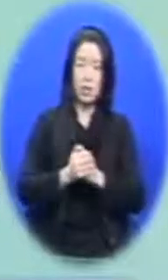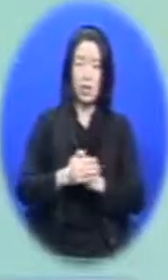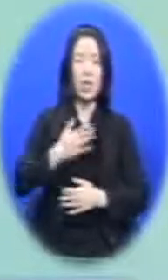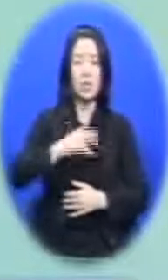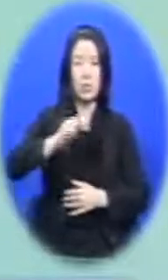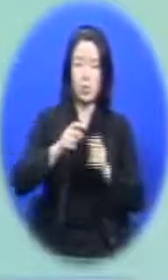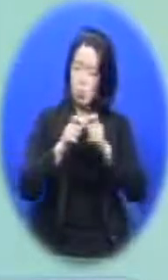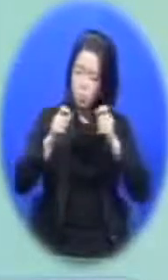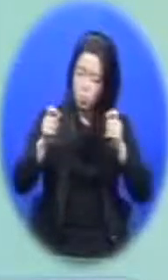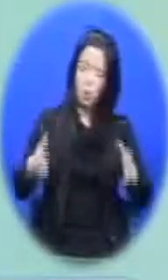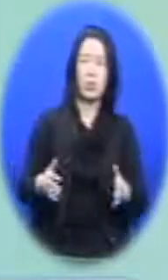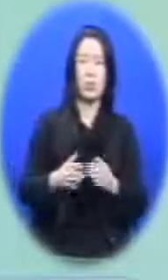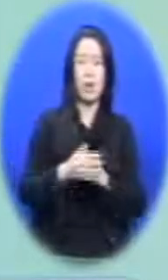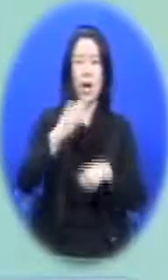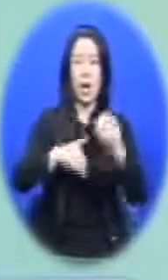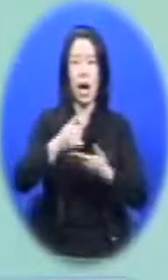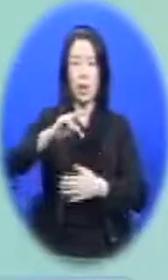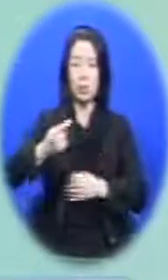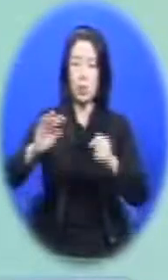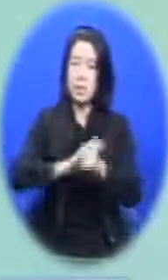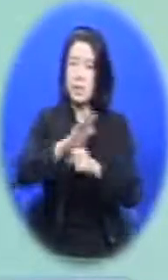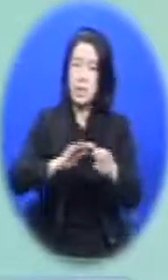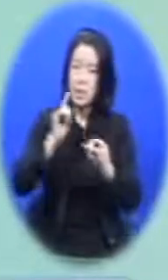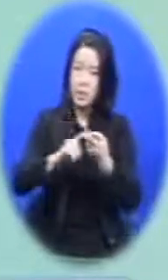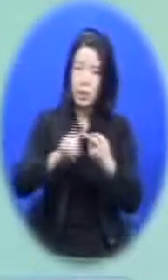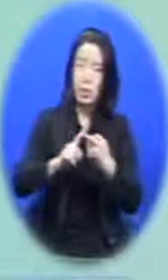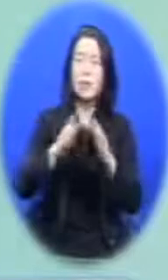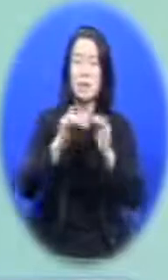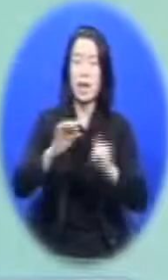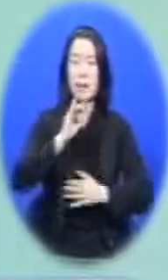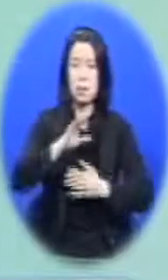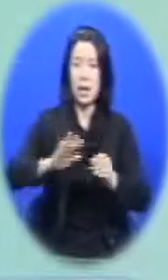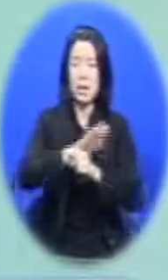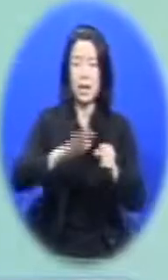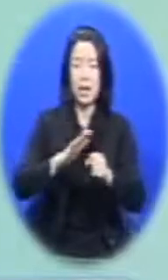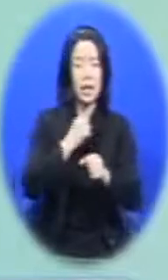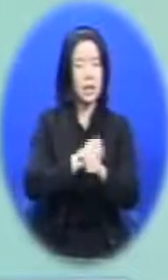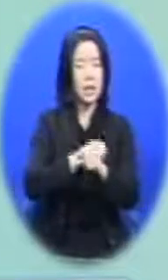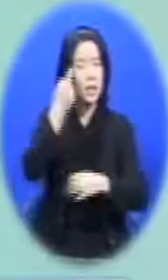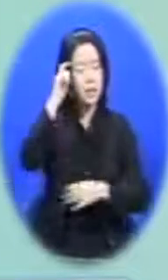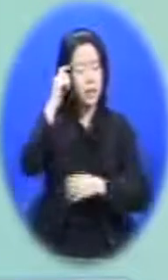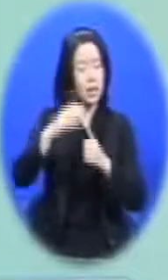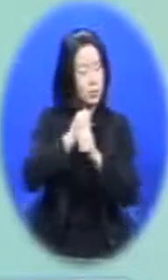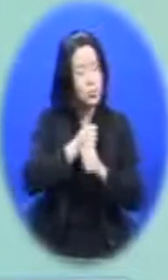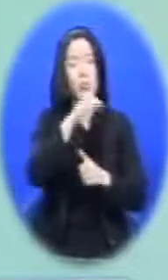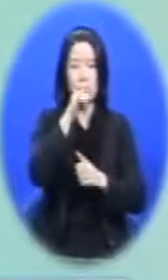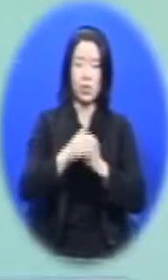저도 오랫동안 하나님도 사랑스러운 사람을 사랑하실 거라는 생각에 이렇게 묶여